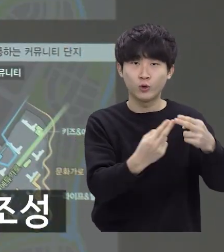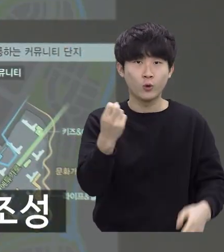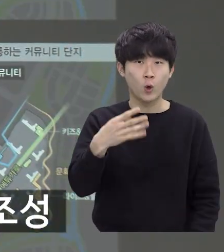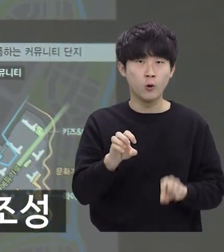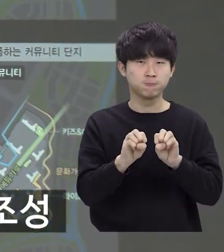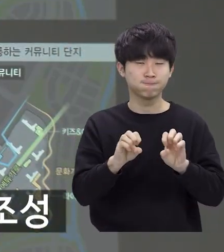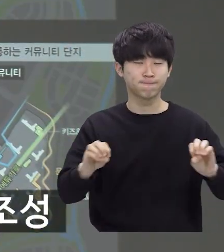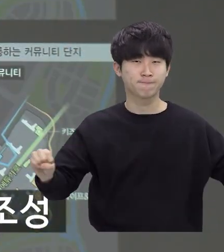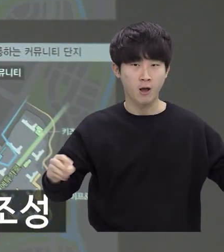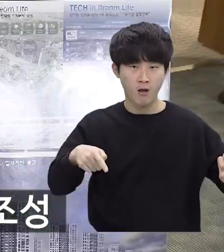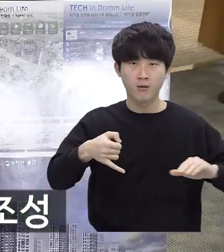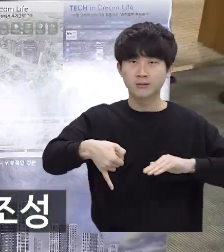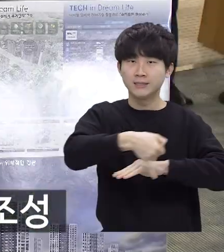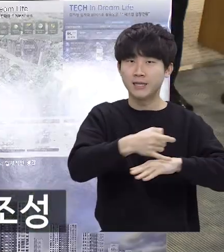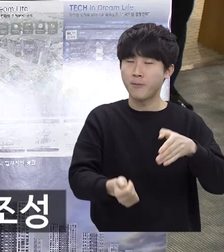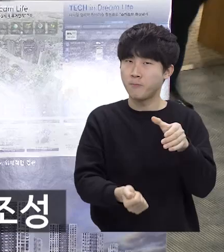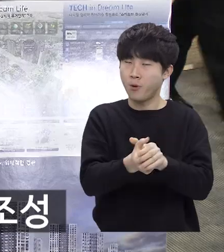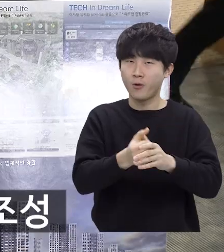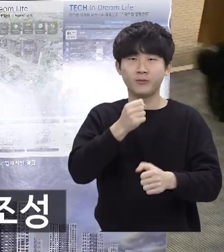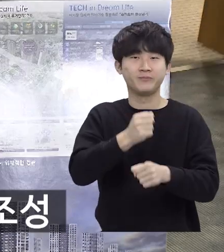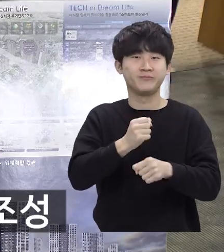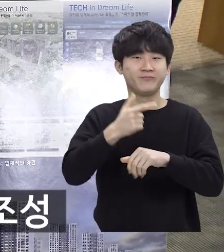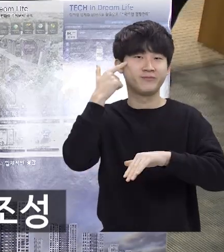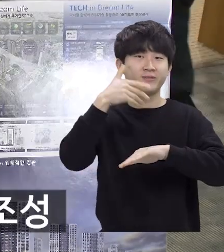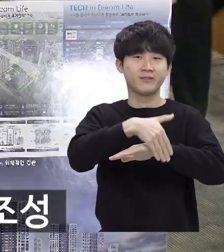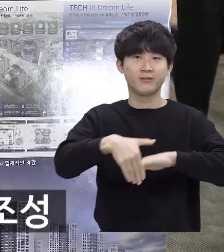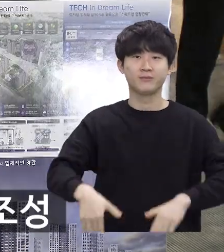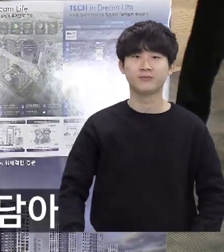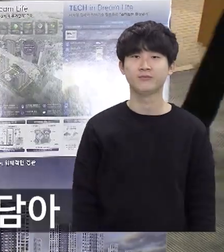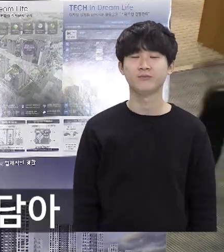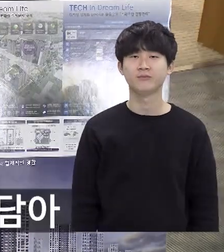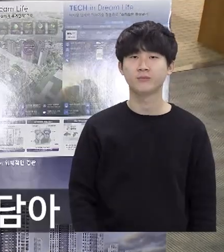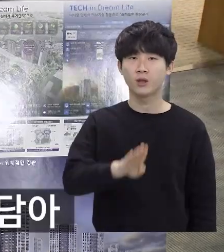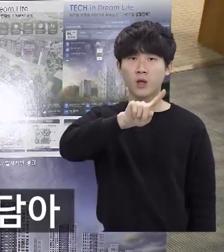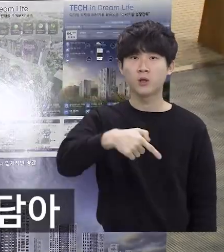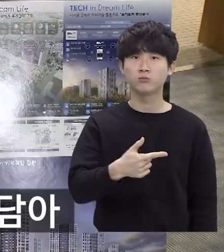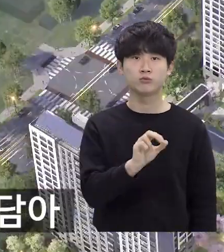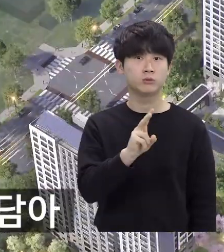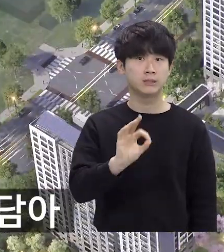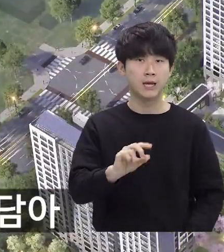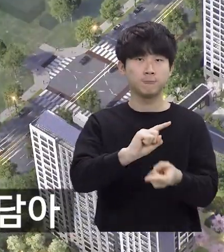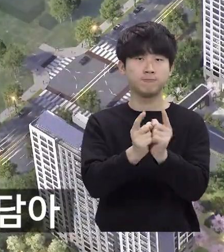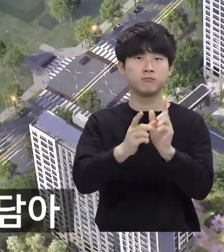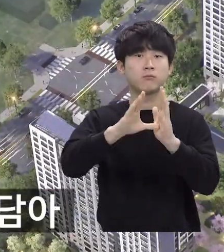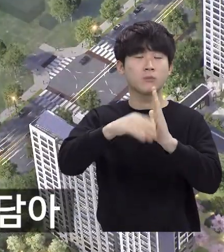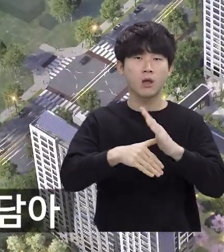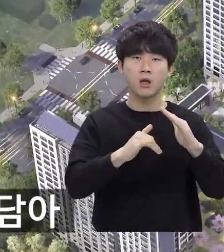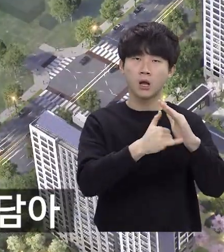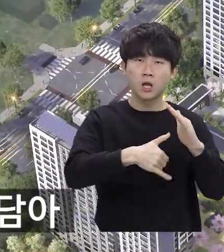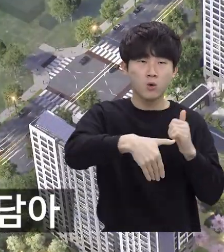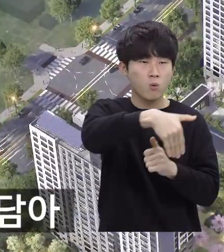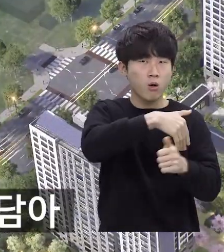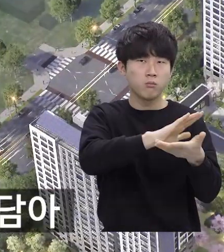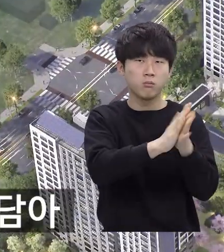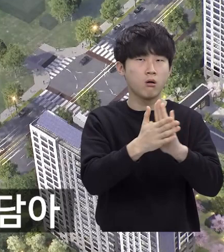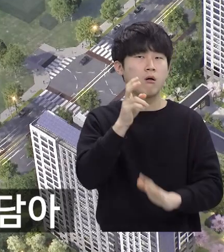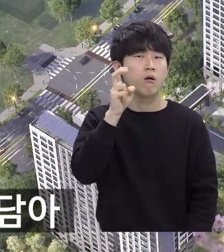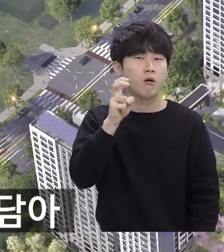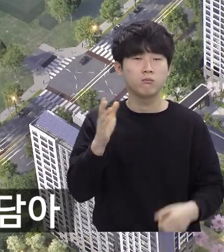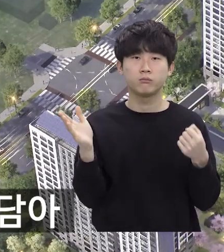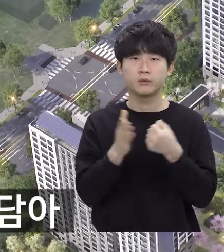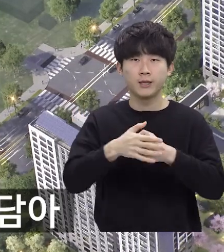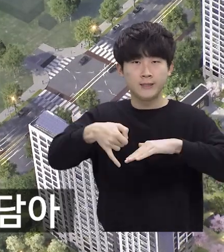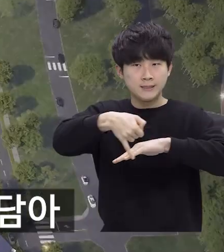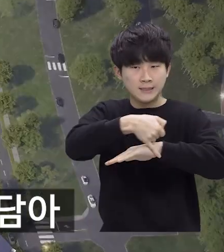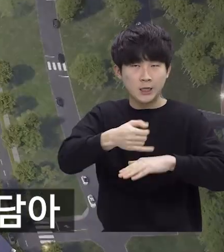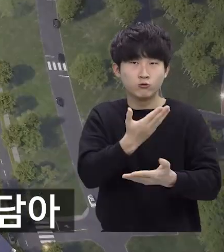차별성과 상징성을 갖춘 디자인 특화 아파트로 조성할 계획입니다. 또 분양 전환 시 가족 구성원 변화 등을 고려해 다양한